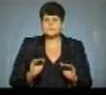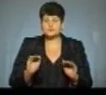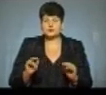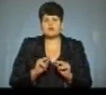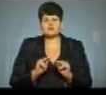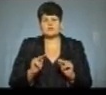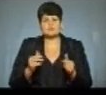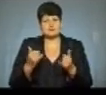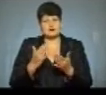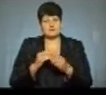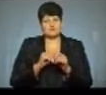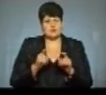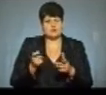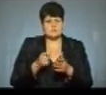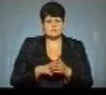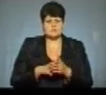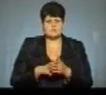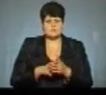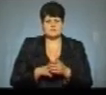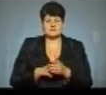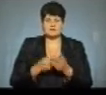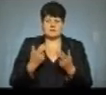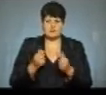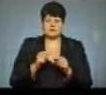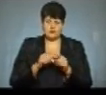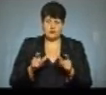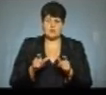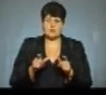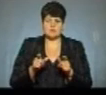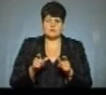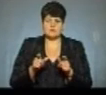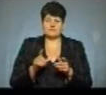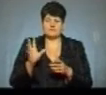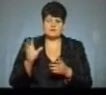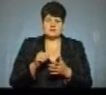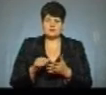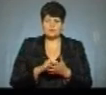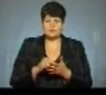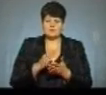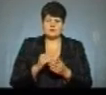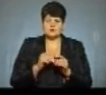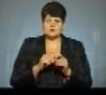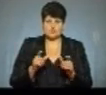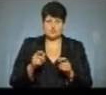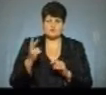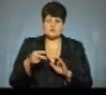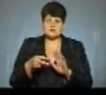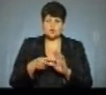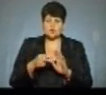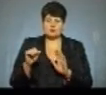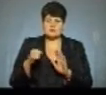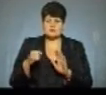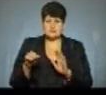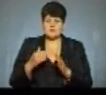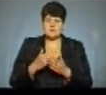зараз знаходяться в школі? Вони зачинені? Знаходяться в школі, так. Всі документи знаходяться в школі. 27 серпня